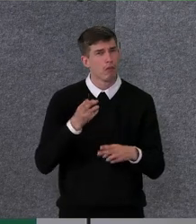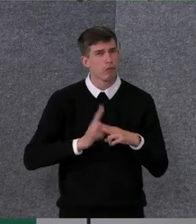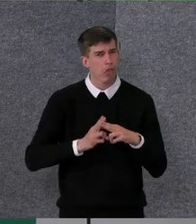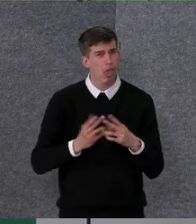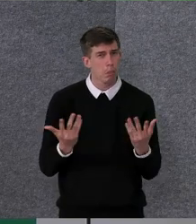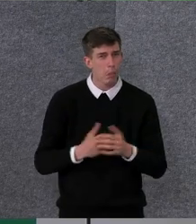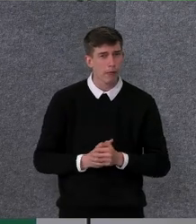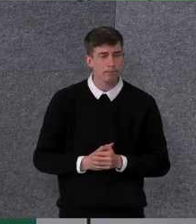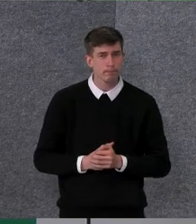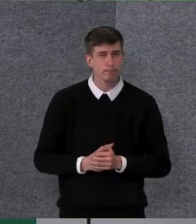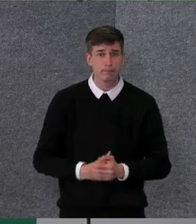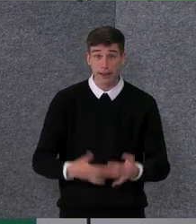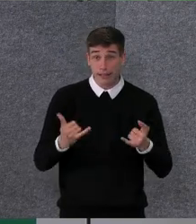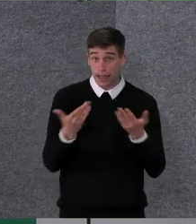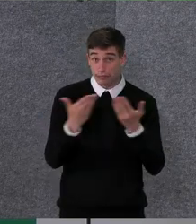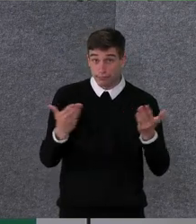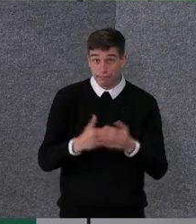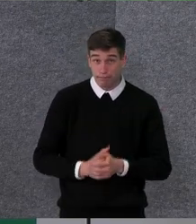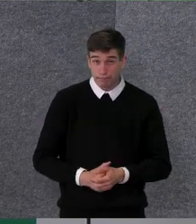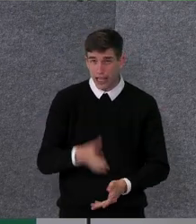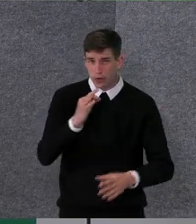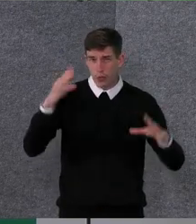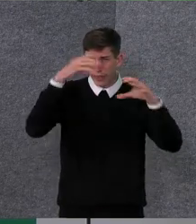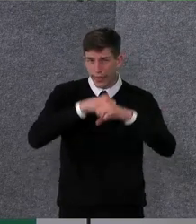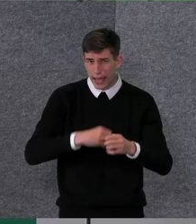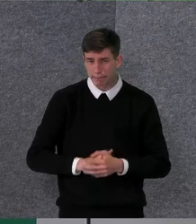und ich wünsche euch jetzt vor allem eine gute Nacht,